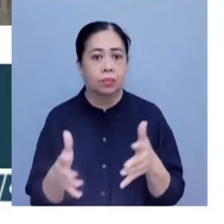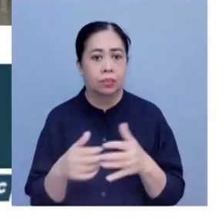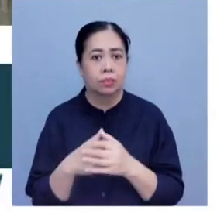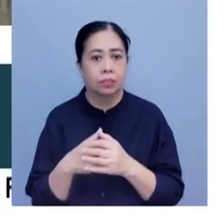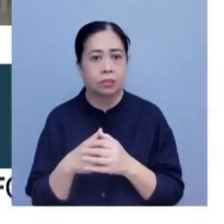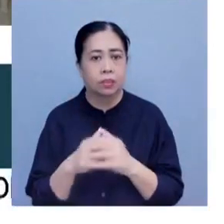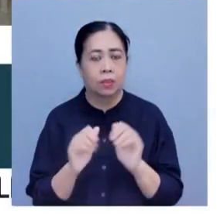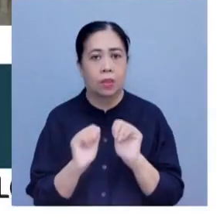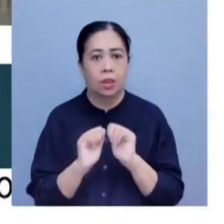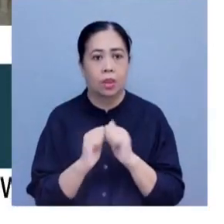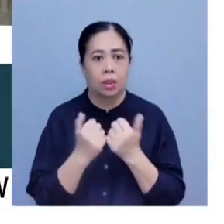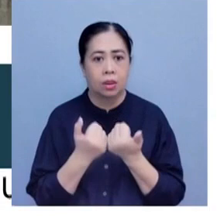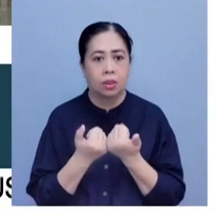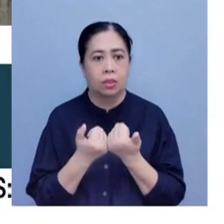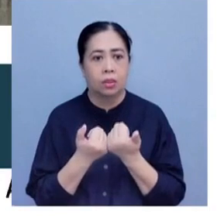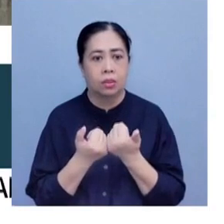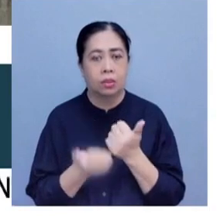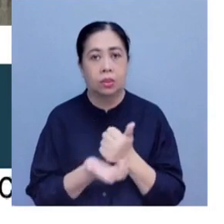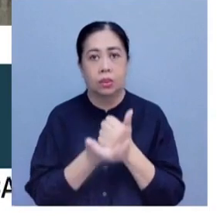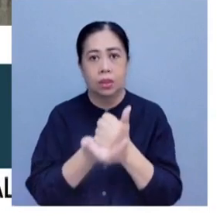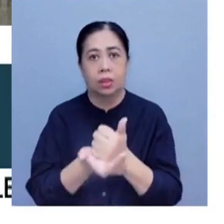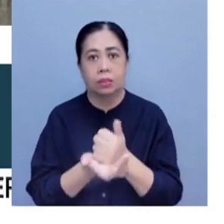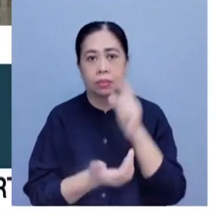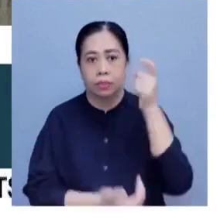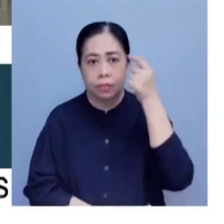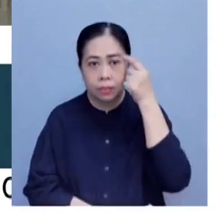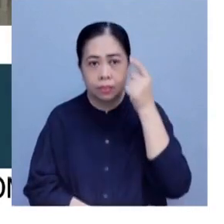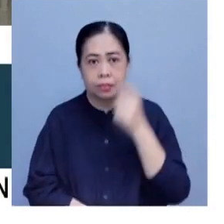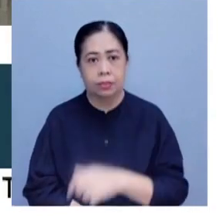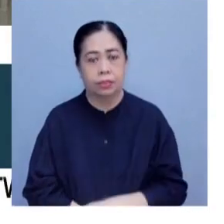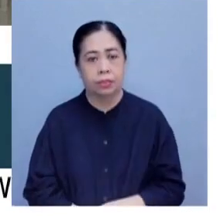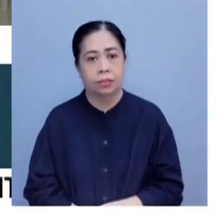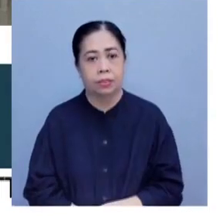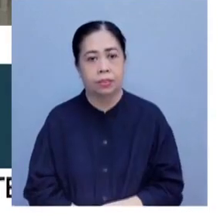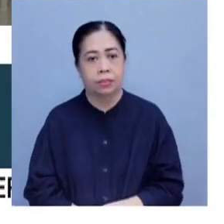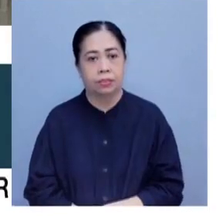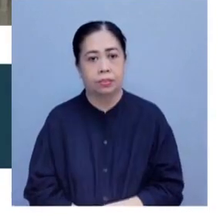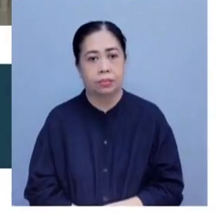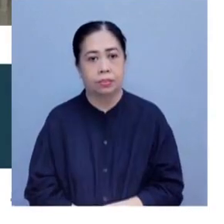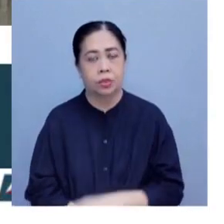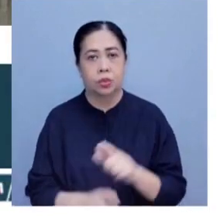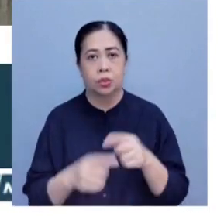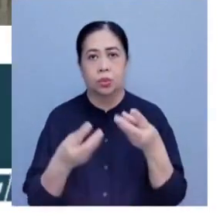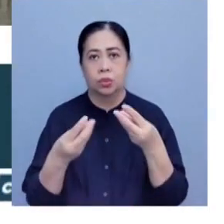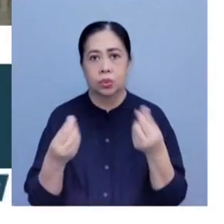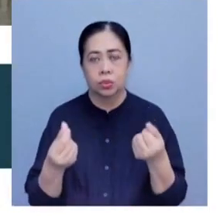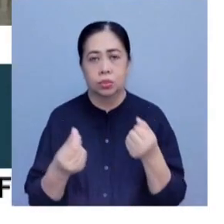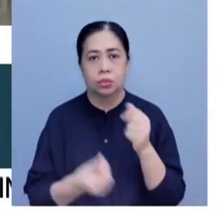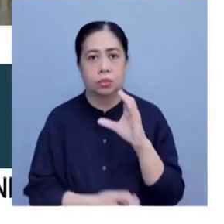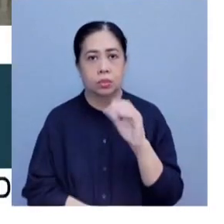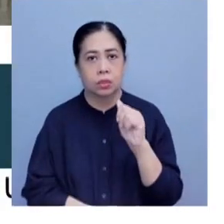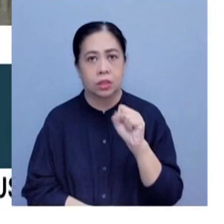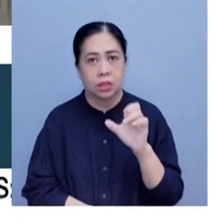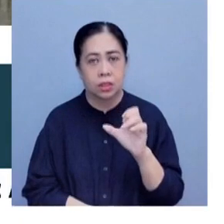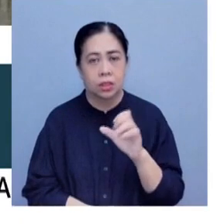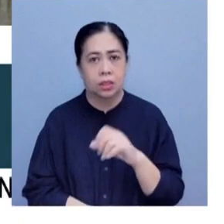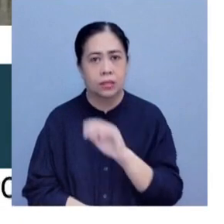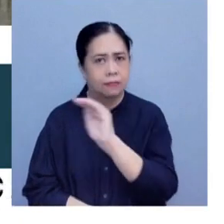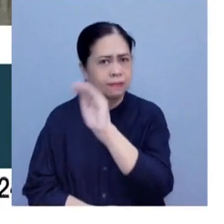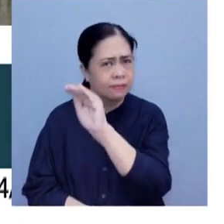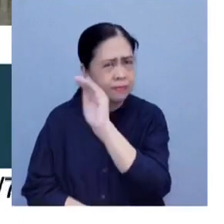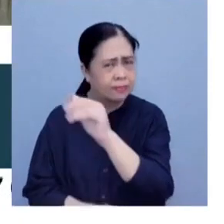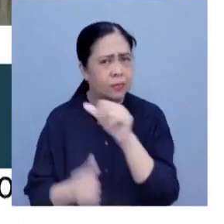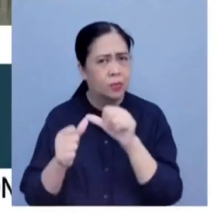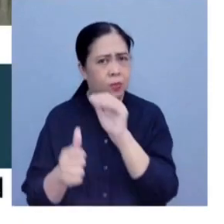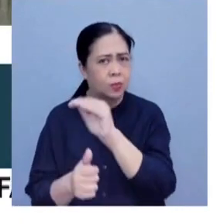kung papaano matulungan itong gobyerno na ma-resolve itong kaso. Pukpukin natin sila ng